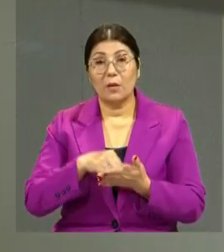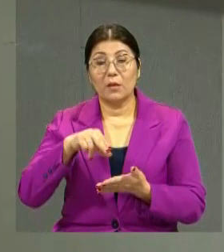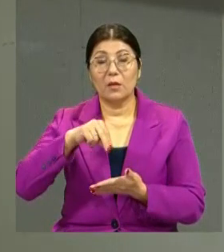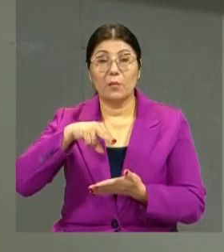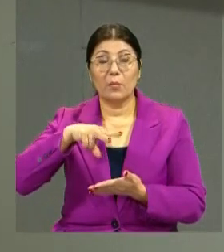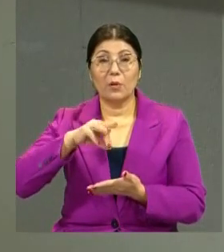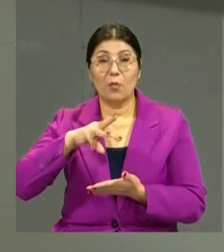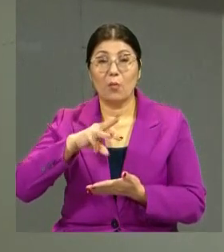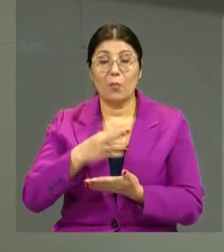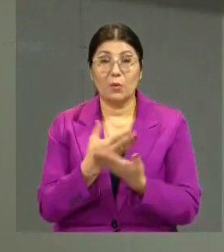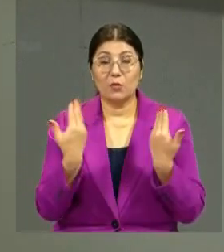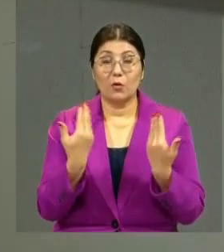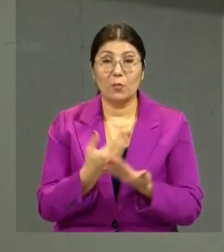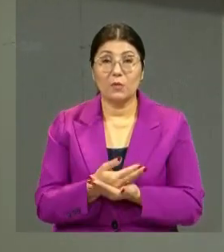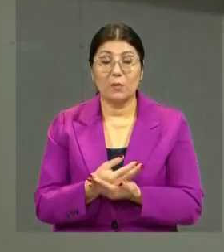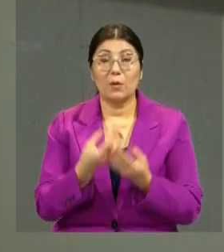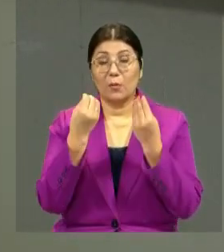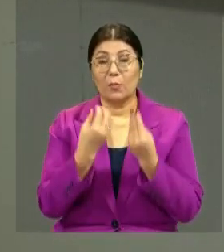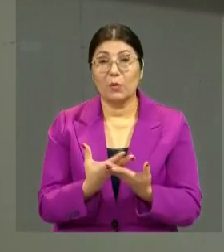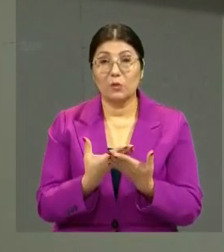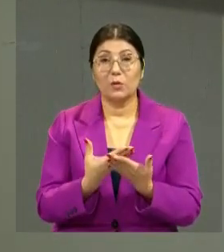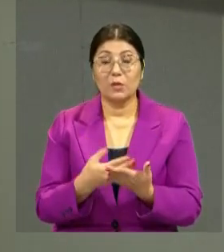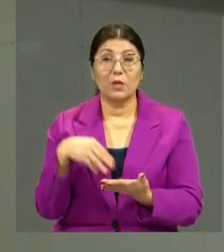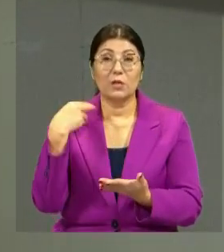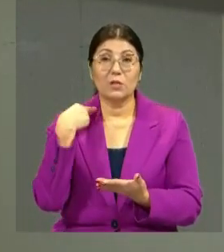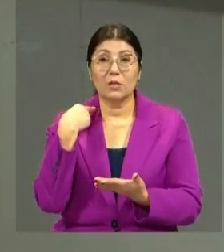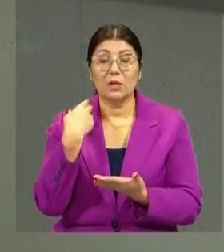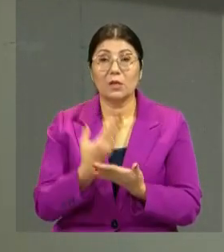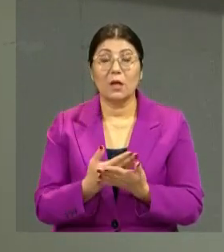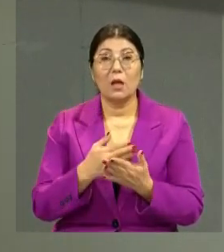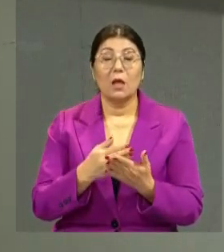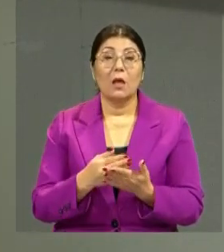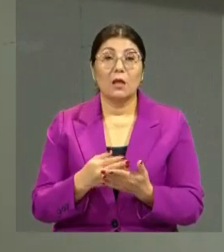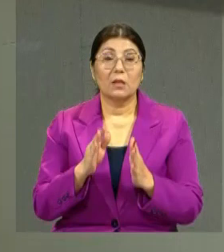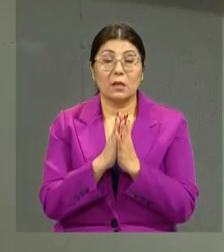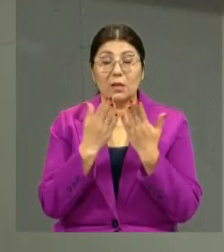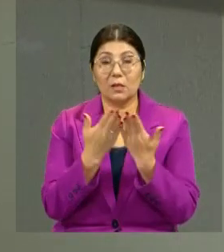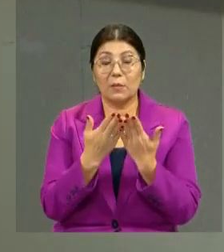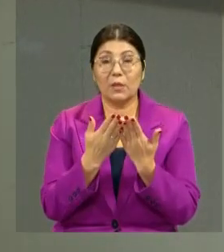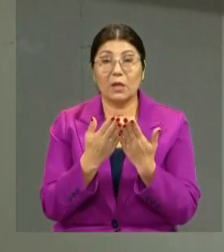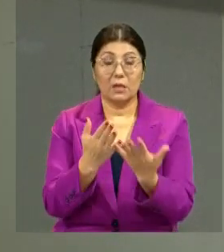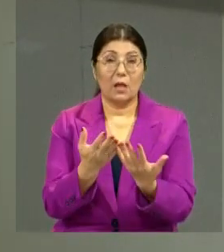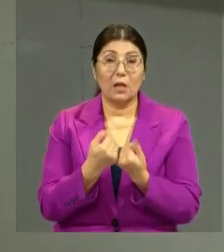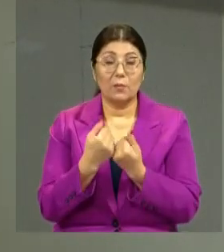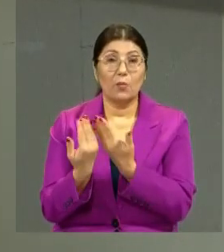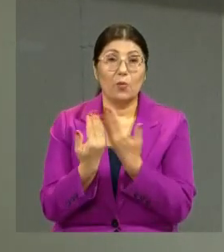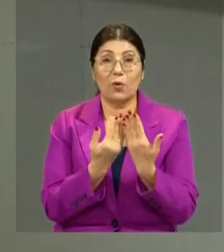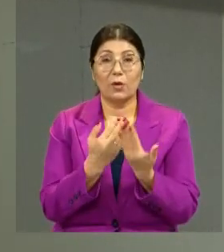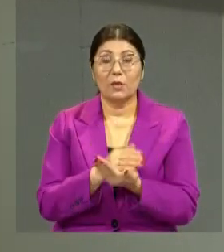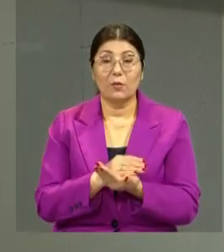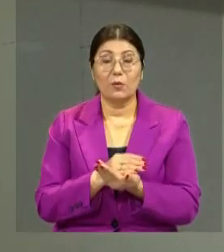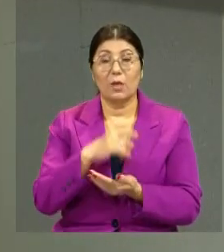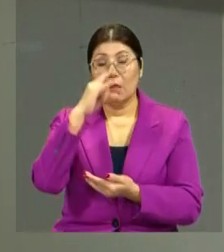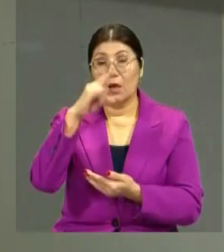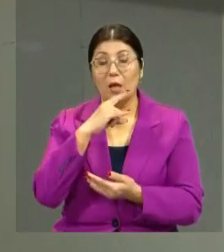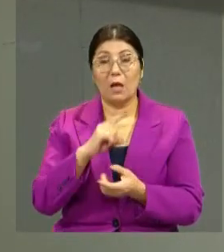деген. Элементарно олар шетелдің, көбіне психология кітаптары шетелден алынады ғой, сол кітаптарды оқиды, оны